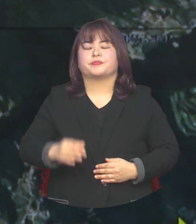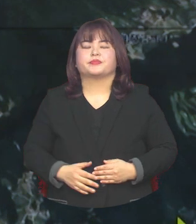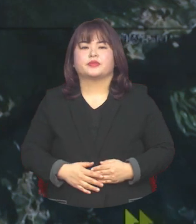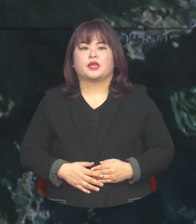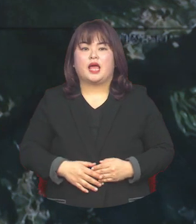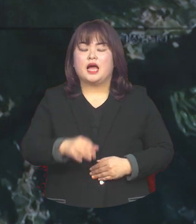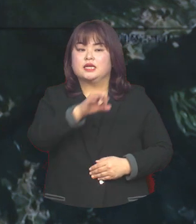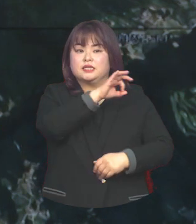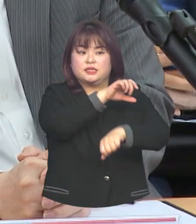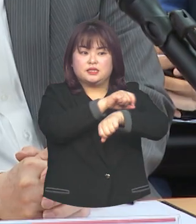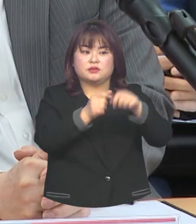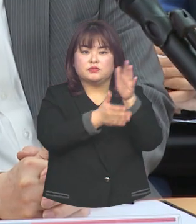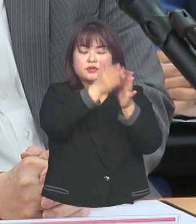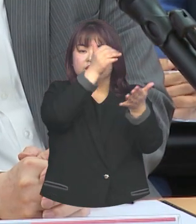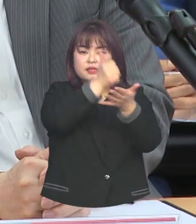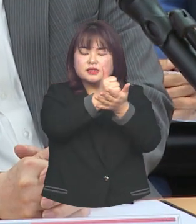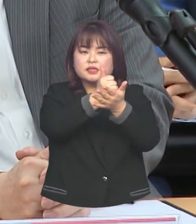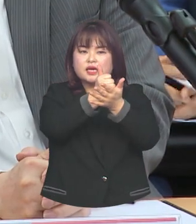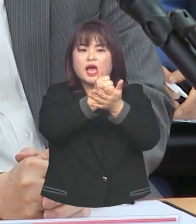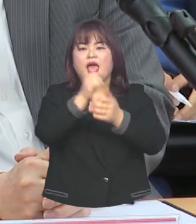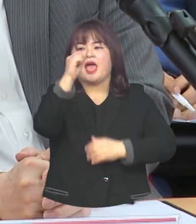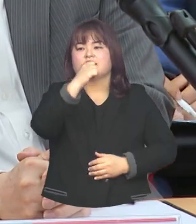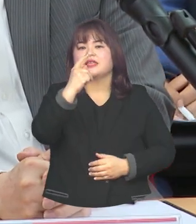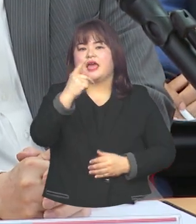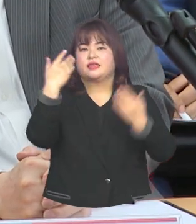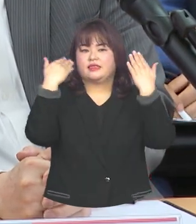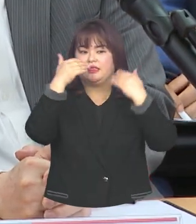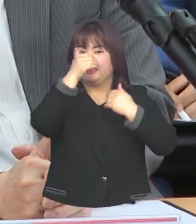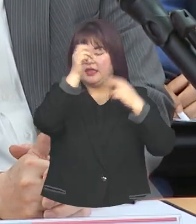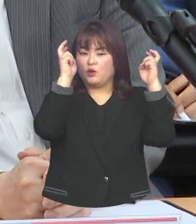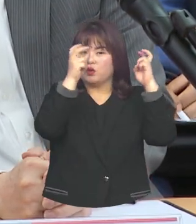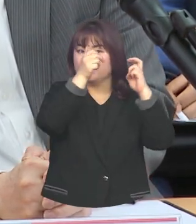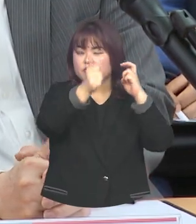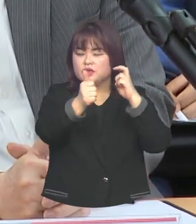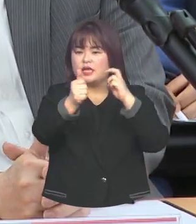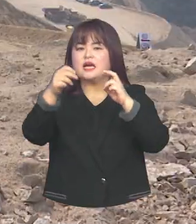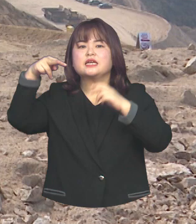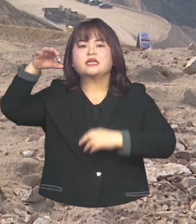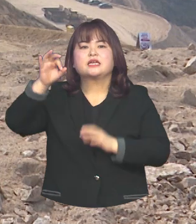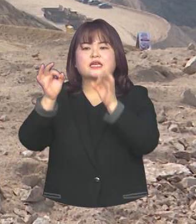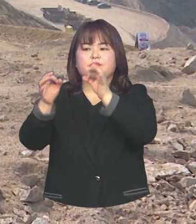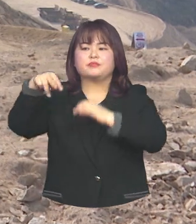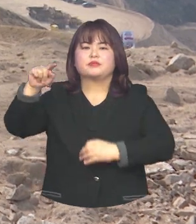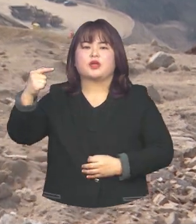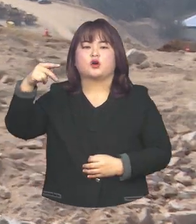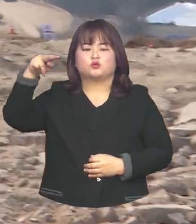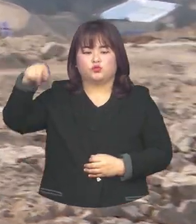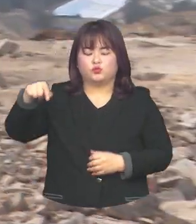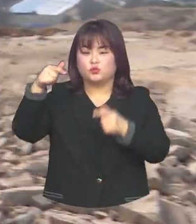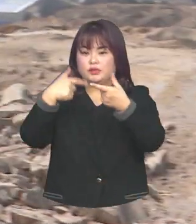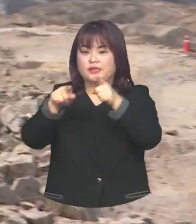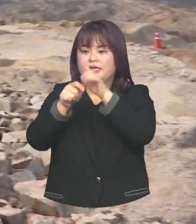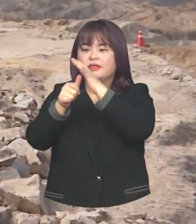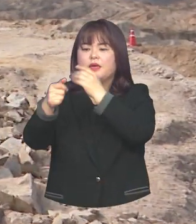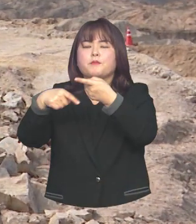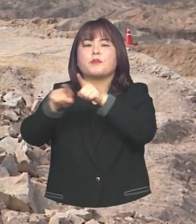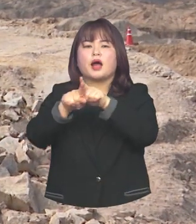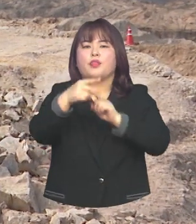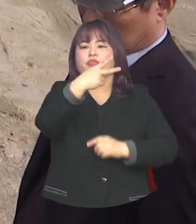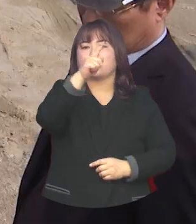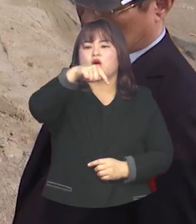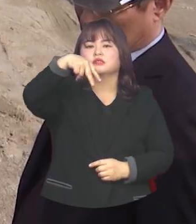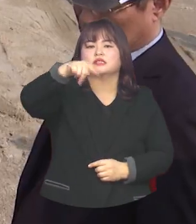점검했습니다. 이 시장은 김동섭 SK하이닉스 사장, 용인 일반산단 김성구 대표 등과 함께 처인구